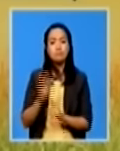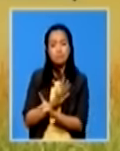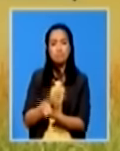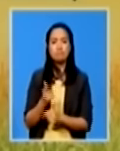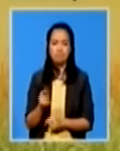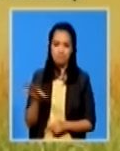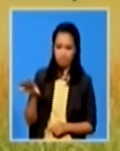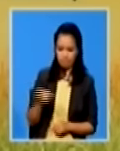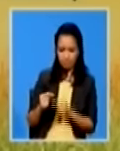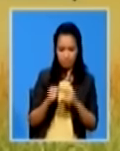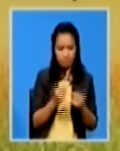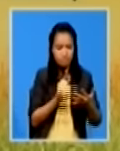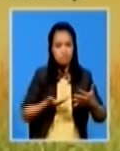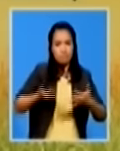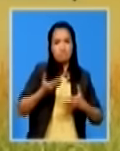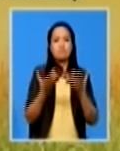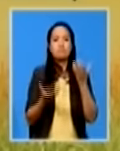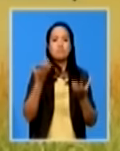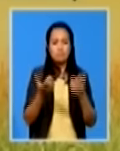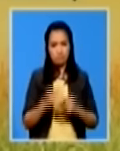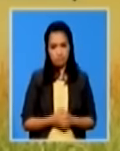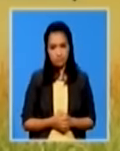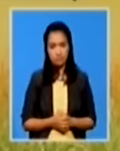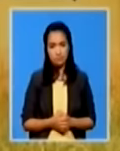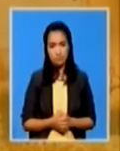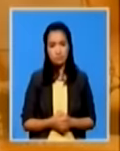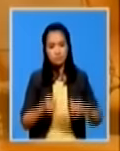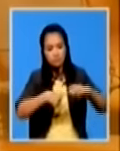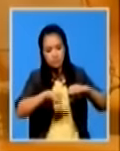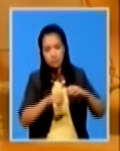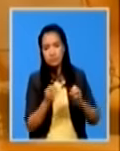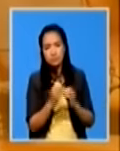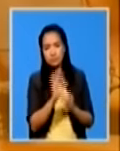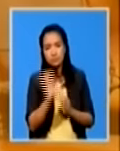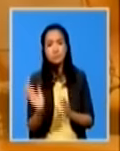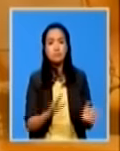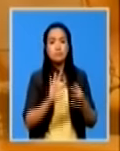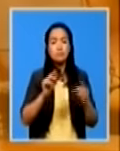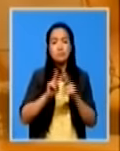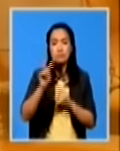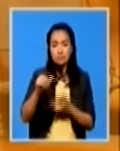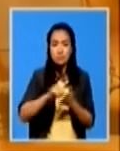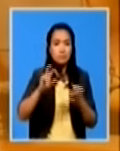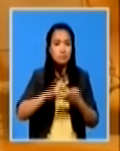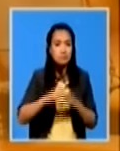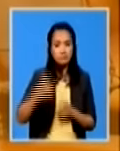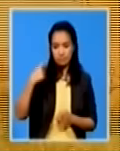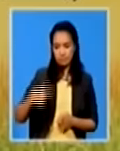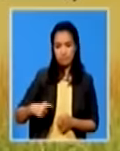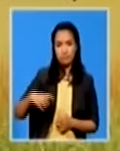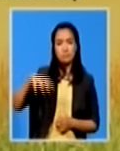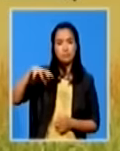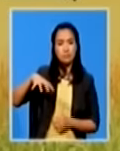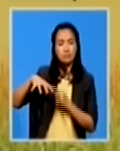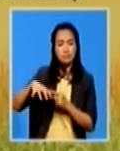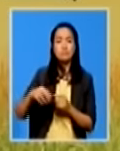ำเข้าสู่กระบวนการยุติธรรมเท่านั้นเองนะครับเราจะไม่ยุ่งเกี่ยวภายกระบวนการภายในเรื่องที่2ก็คือแก้ปัญหาการเมืองในศาลในคดีที่สำคัญ